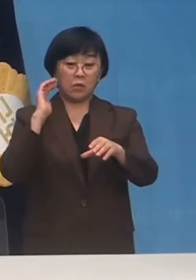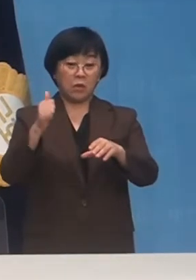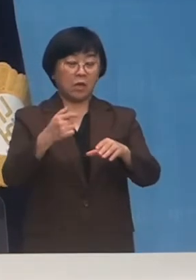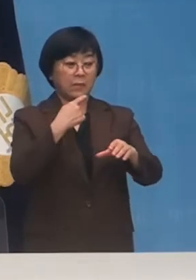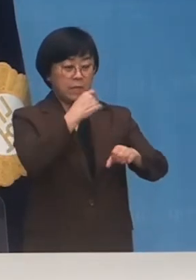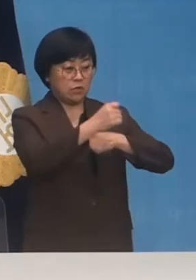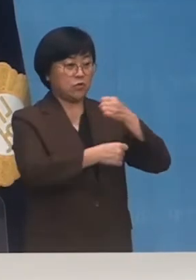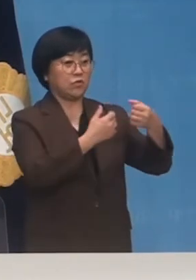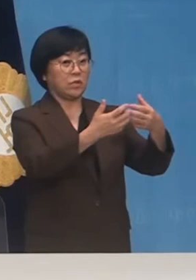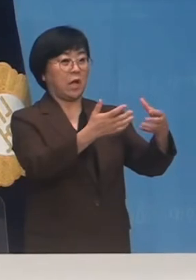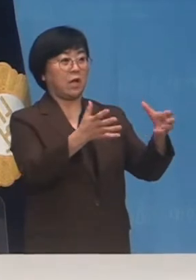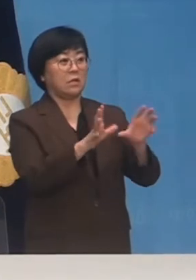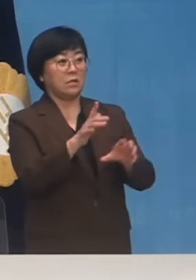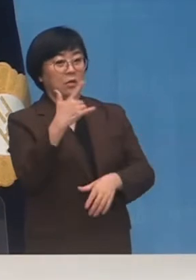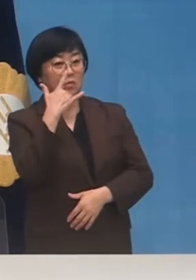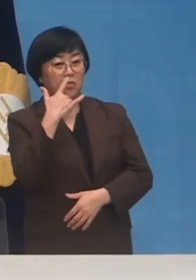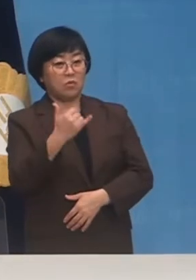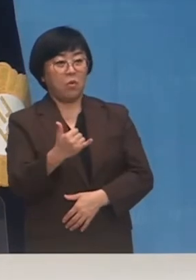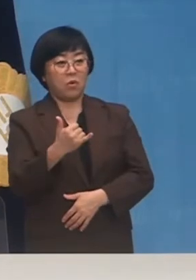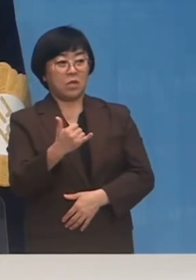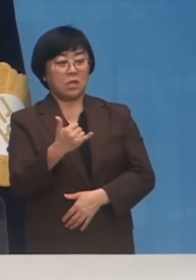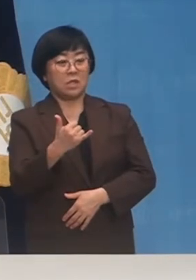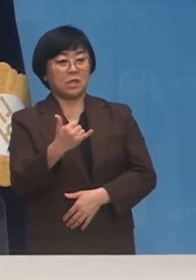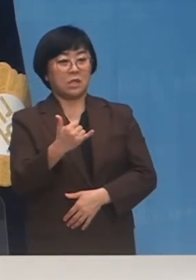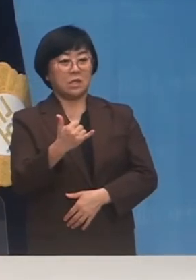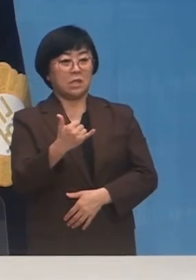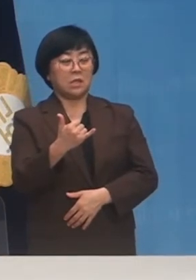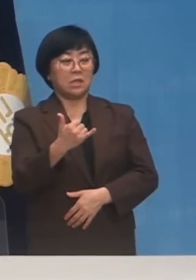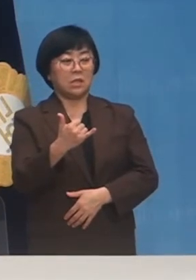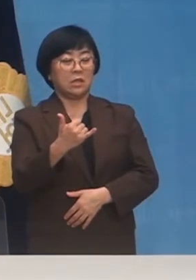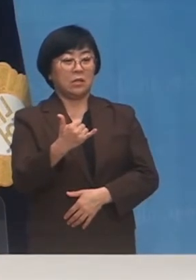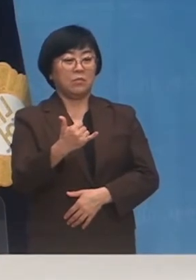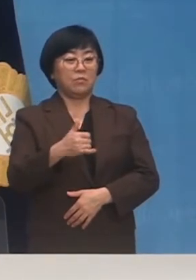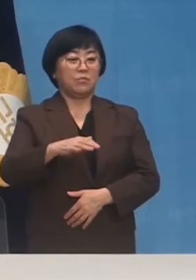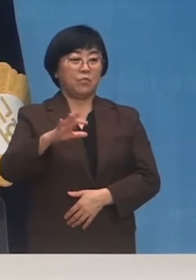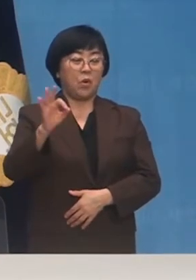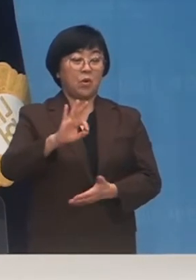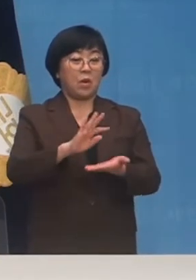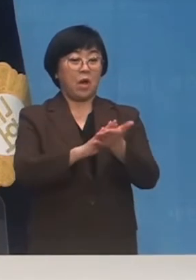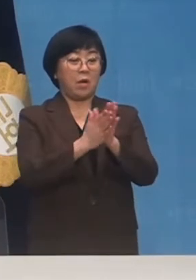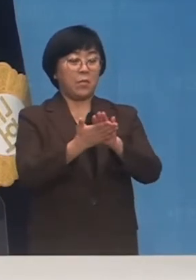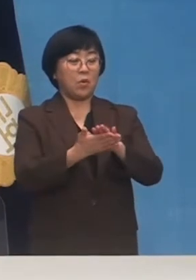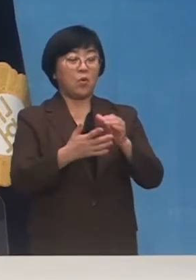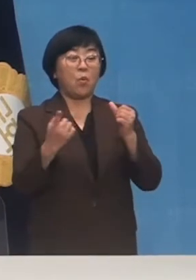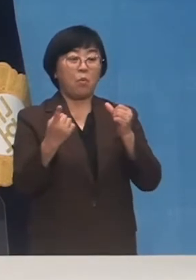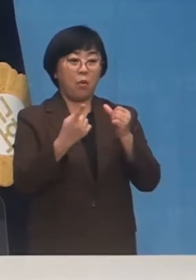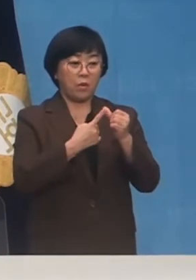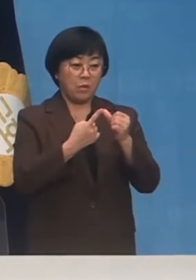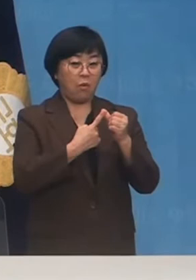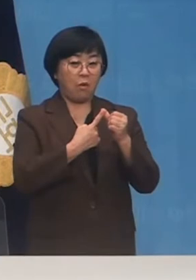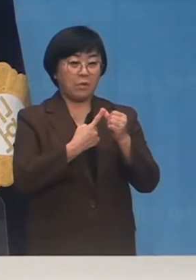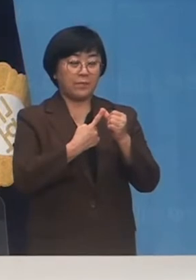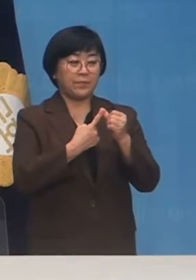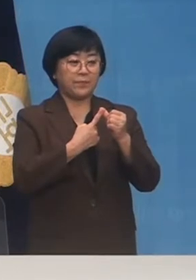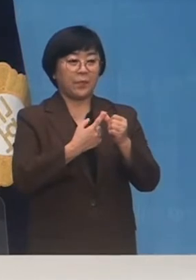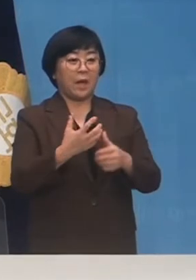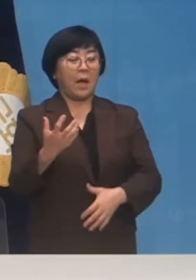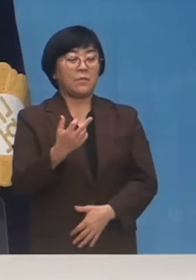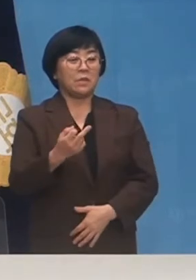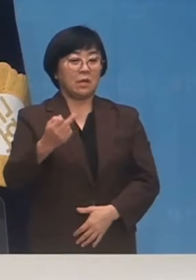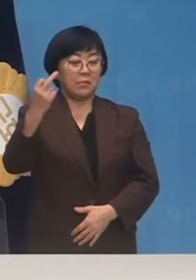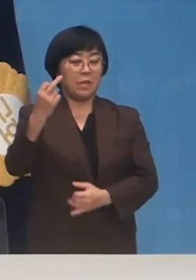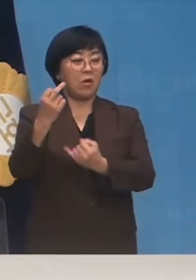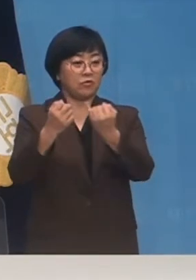민주당은 부모를 비천한 인간으로 표현하며 부모를 엿보이고 아픈